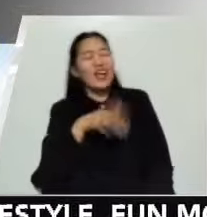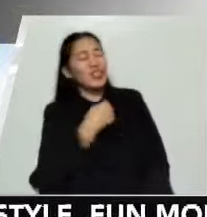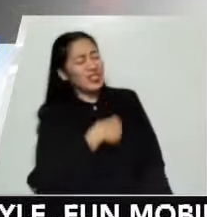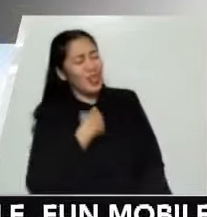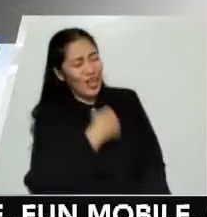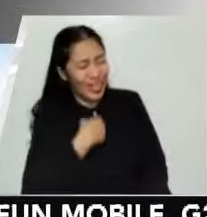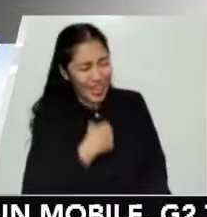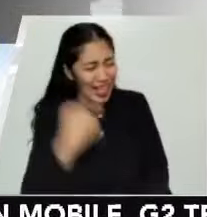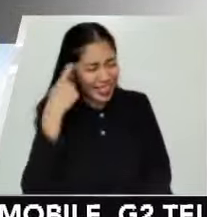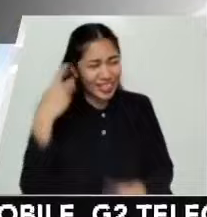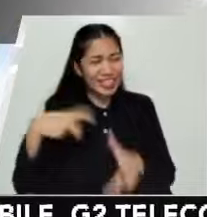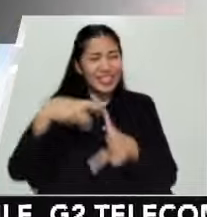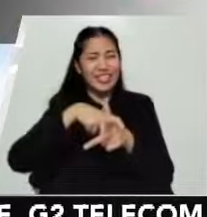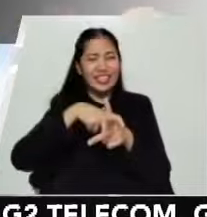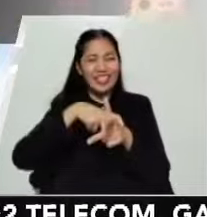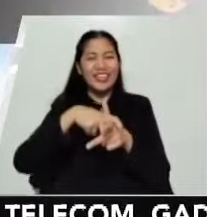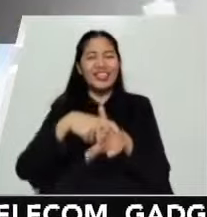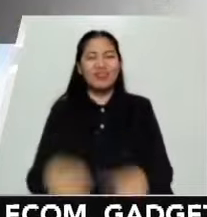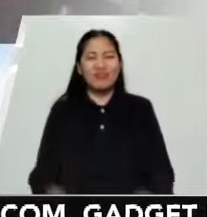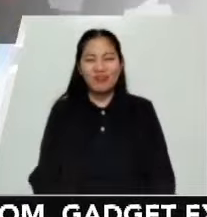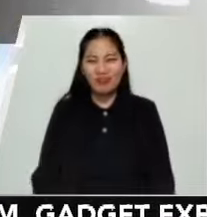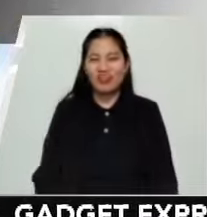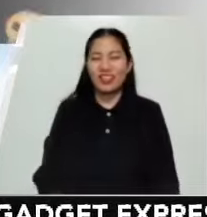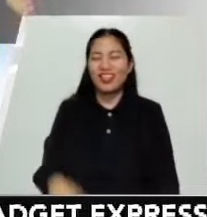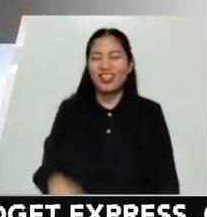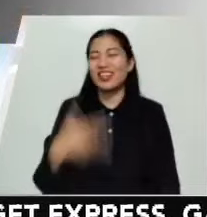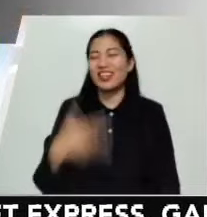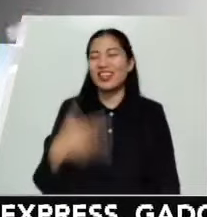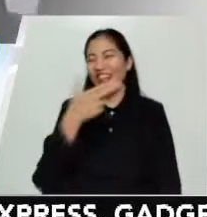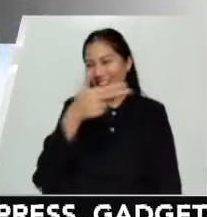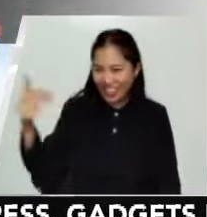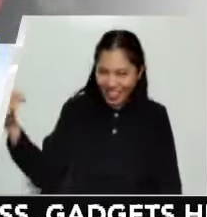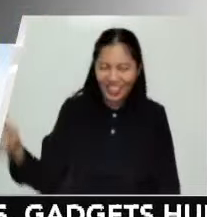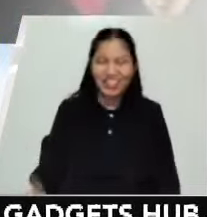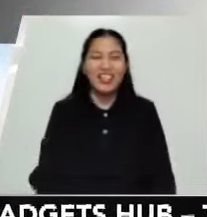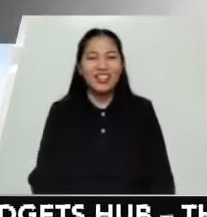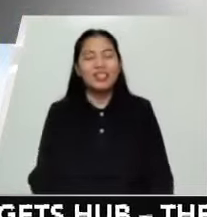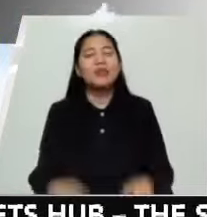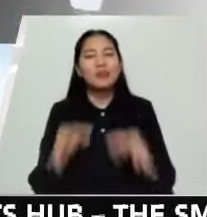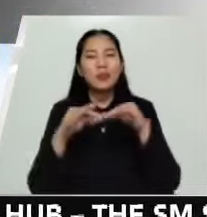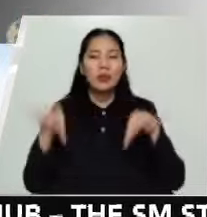Nag-sorry naman ang rider. Ang mahalaga, nakarating si Martha ng safe at tumatawa.